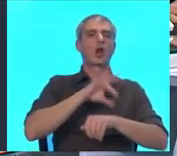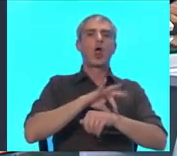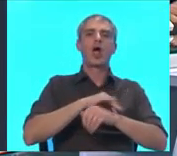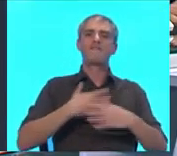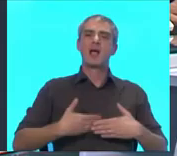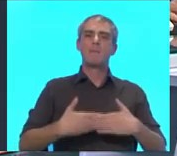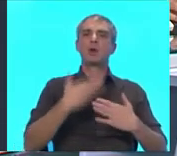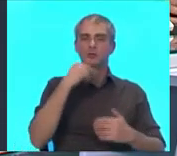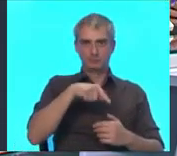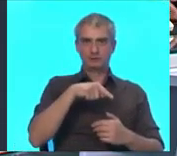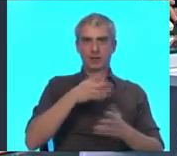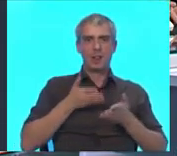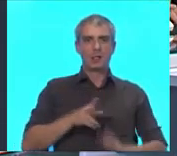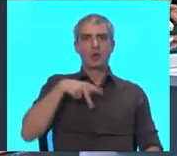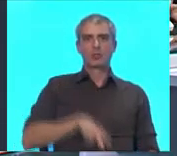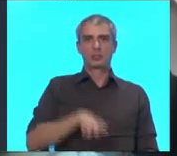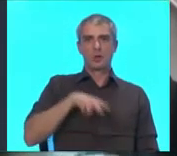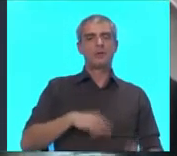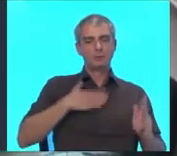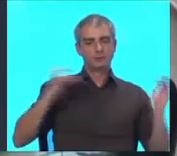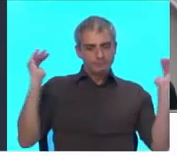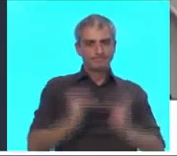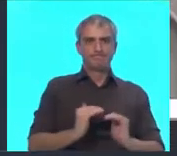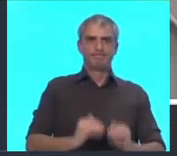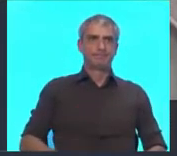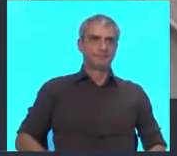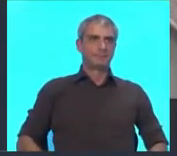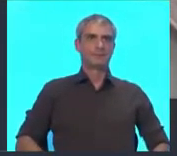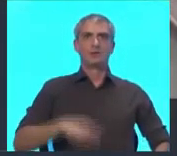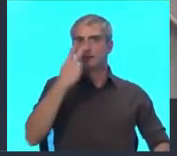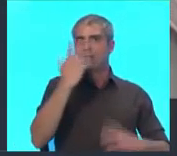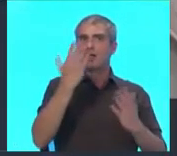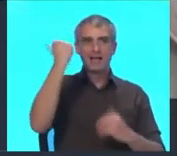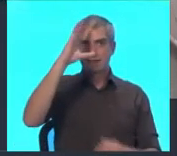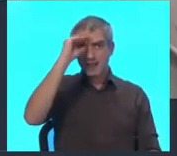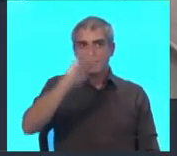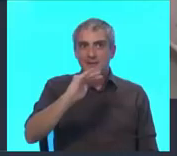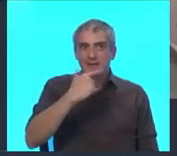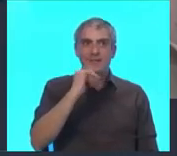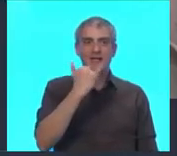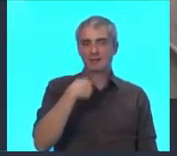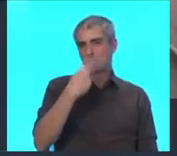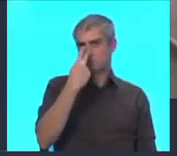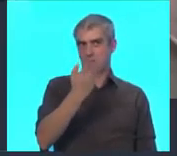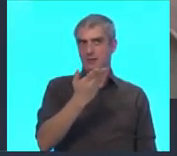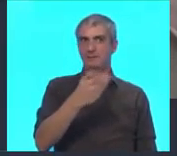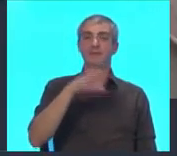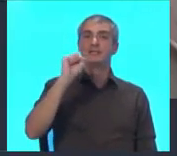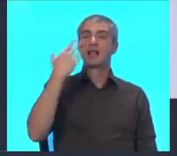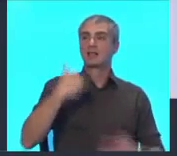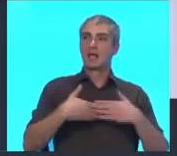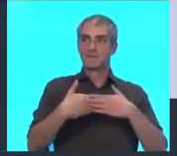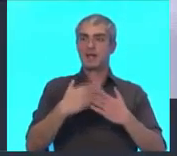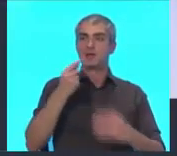בישראל ללדות תאומים. רוצים לראות אתכם איך הייתם קטנים קטנים? כן. בואו נראה. כשסלי הייתה בהיריון עם